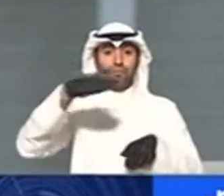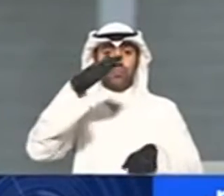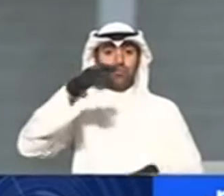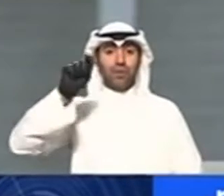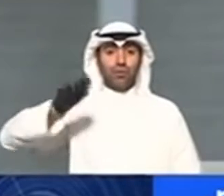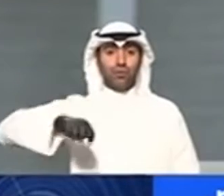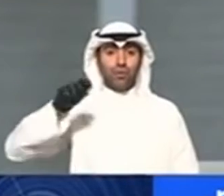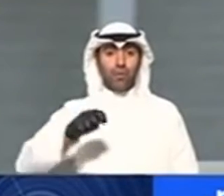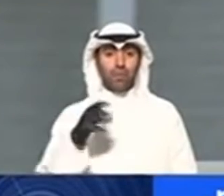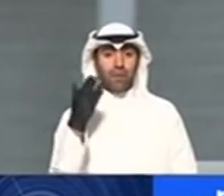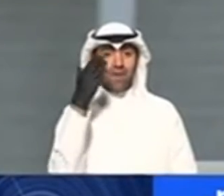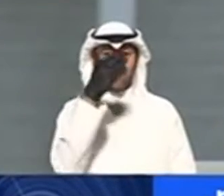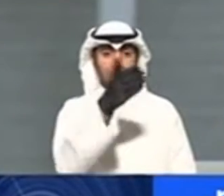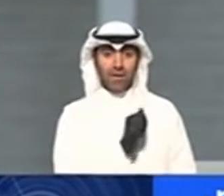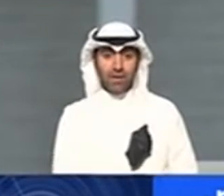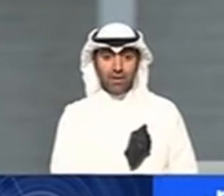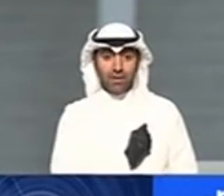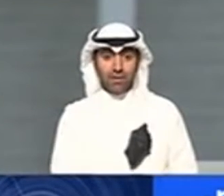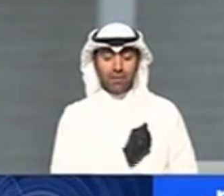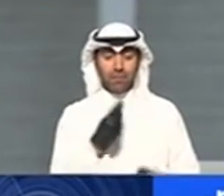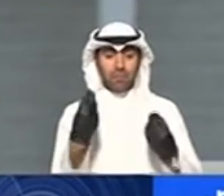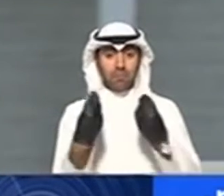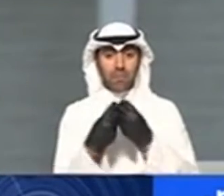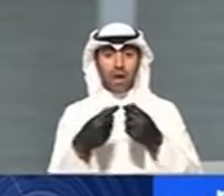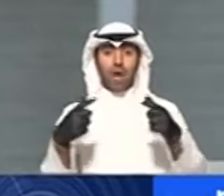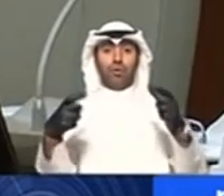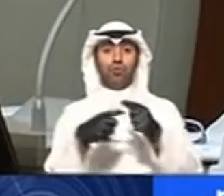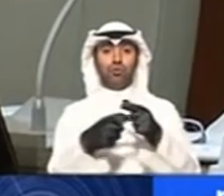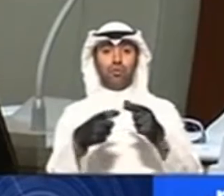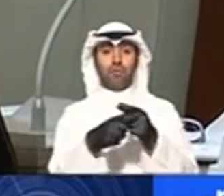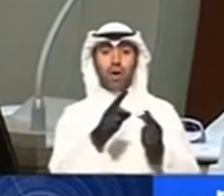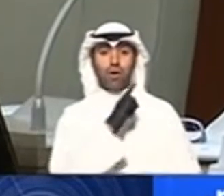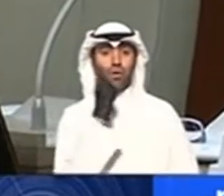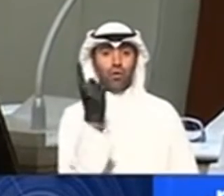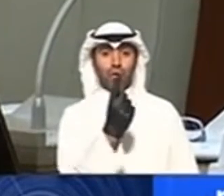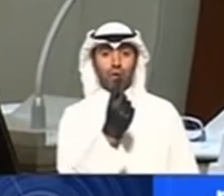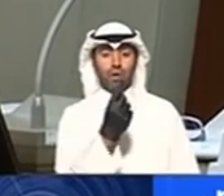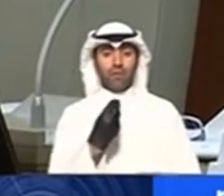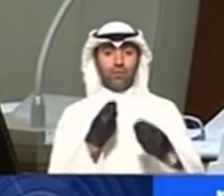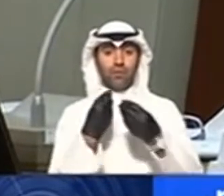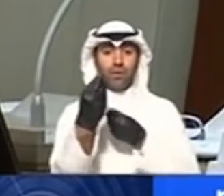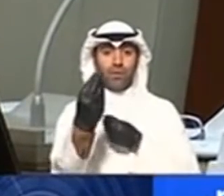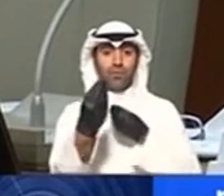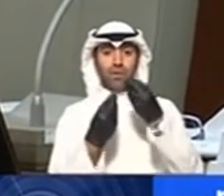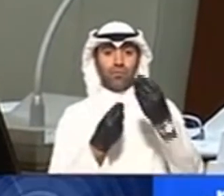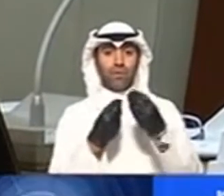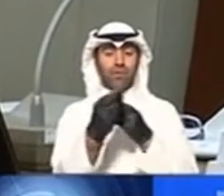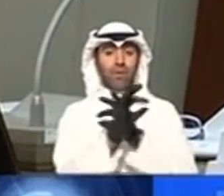الإسلامية دكتور فهد العفاسي ومسؤولو الهيئة العامة للمعلومات المدنية.